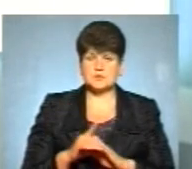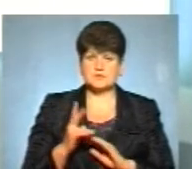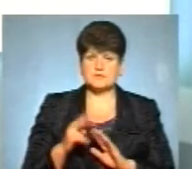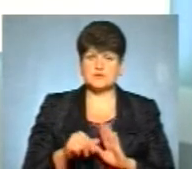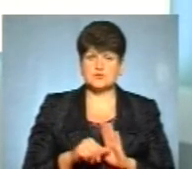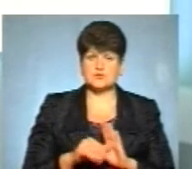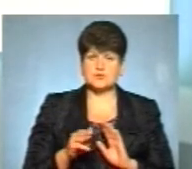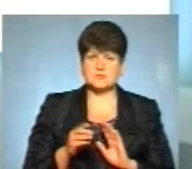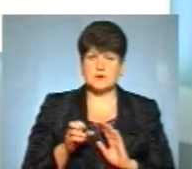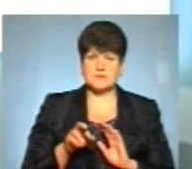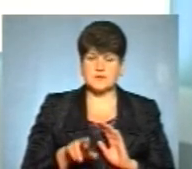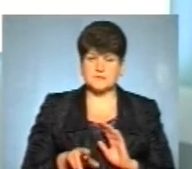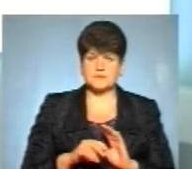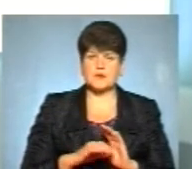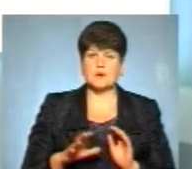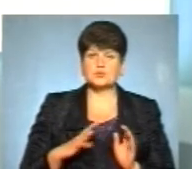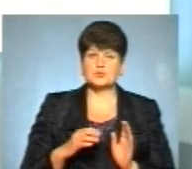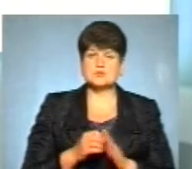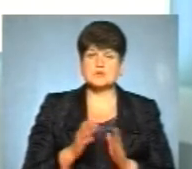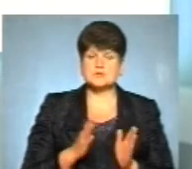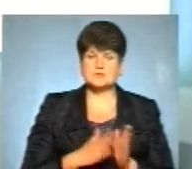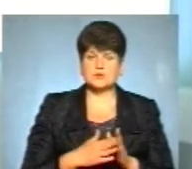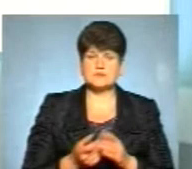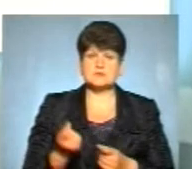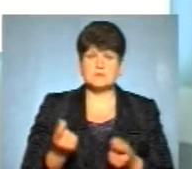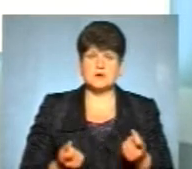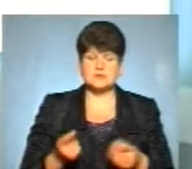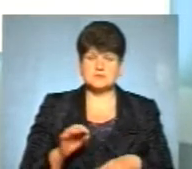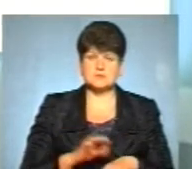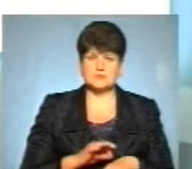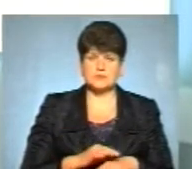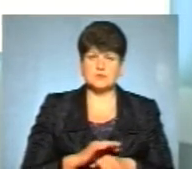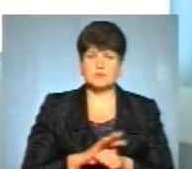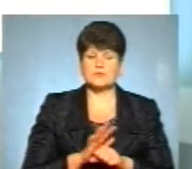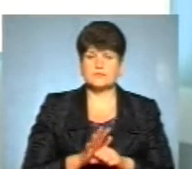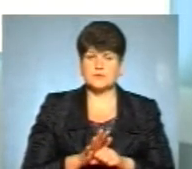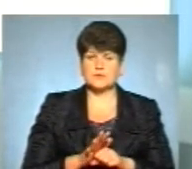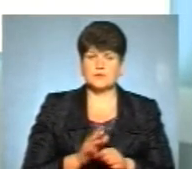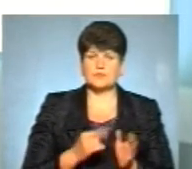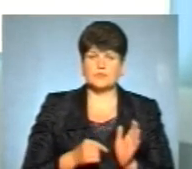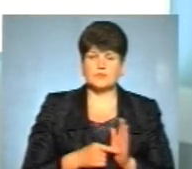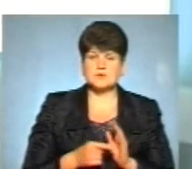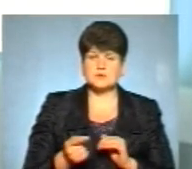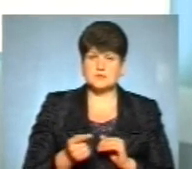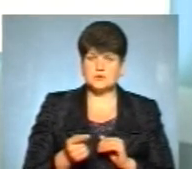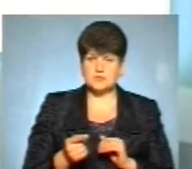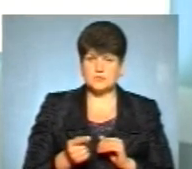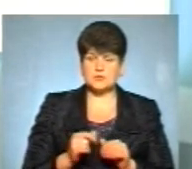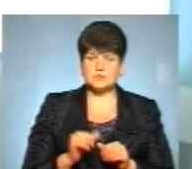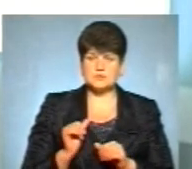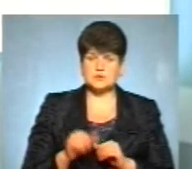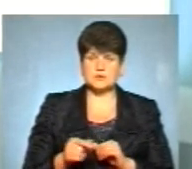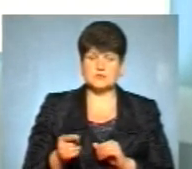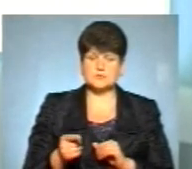26 травня, було зареєстровано спалахи захворювання на COVID-19 в місті Тернополі і, зокрема, в Тернопільській